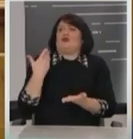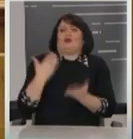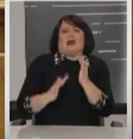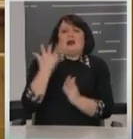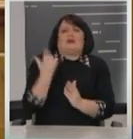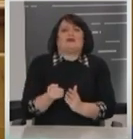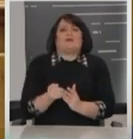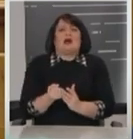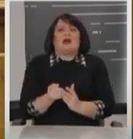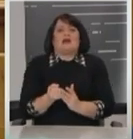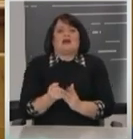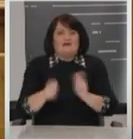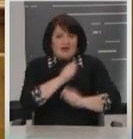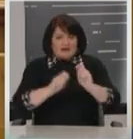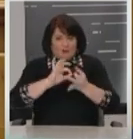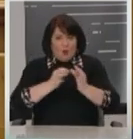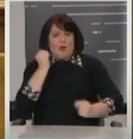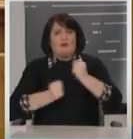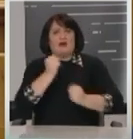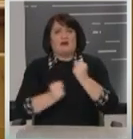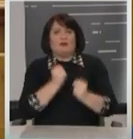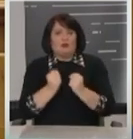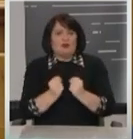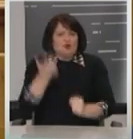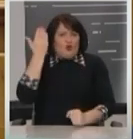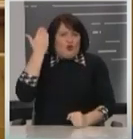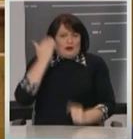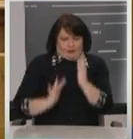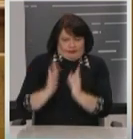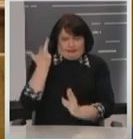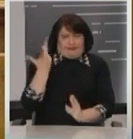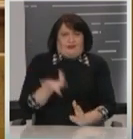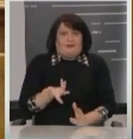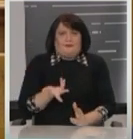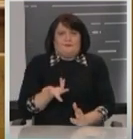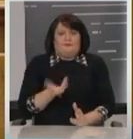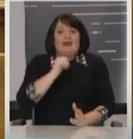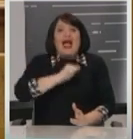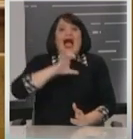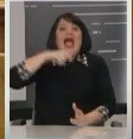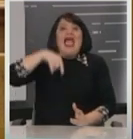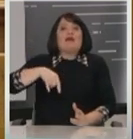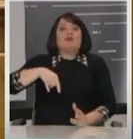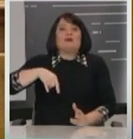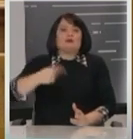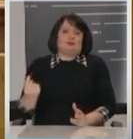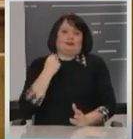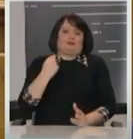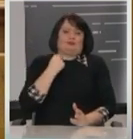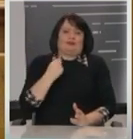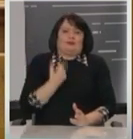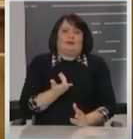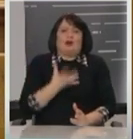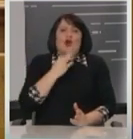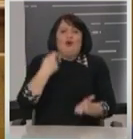ανάπτυξης που φτιάχναμε Ολυμπιάδες, όχι τώρα. Όταν χάναμε ένα ολόκληρο ΑΕΠ κάθε δεκαετία εξαιτίας